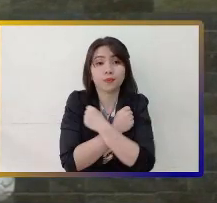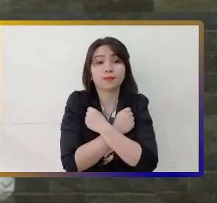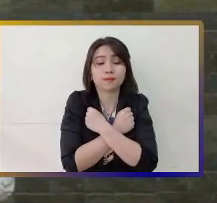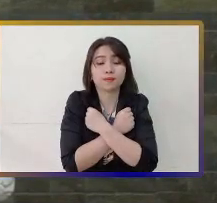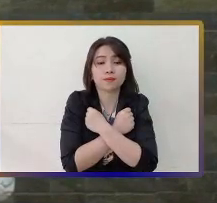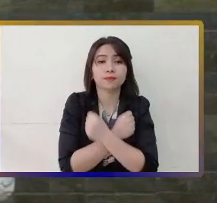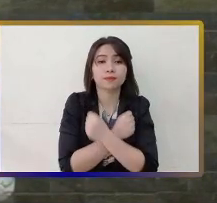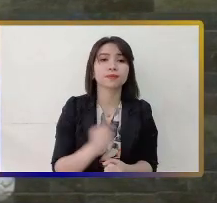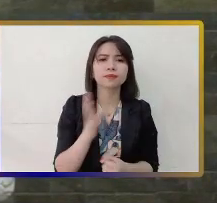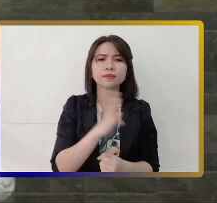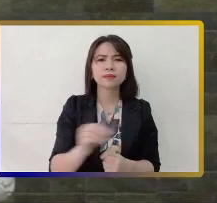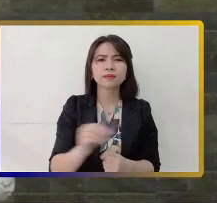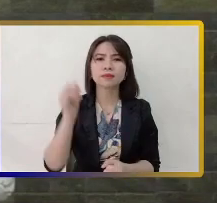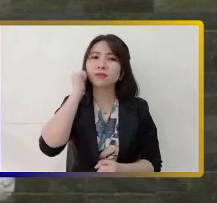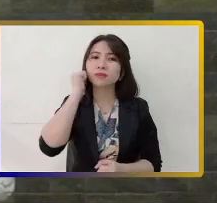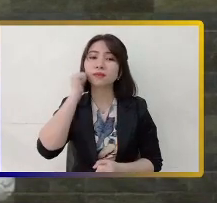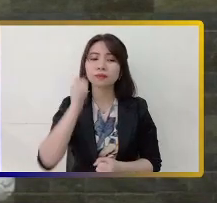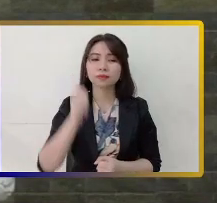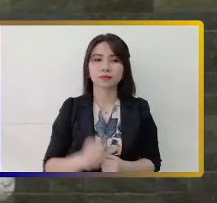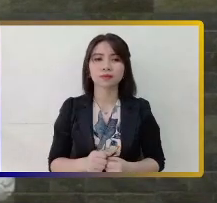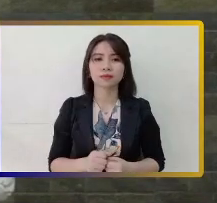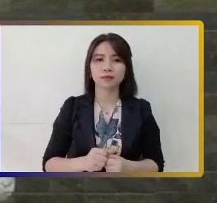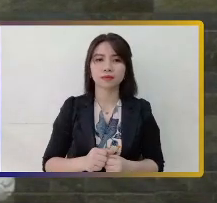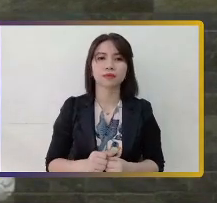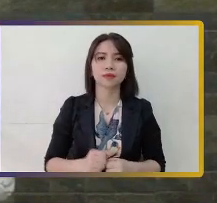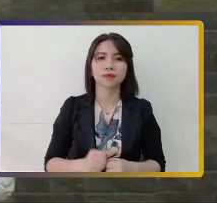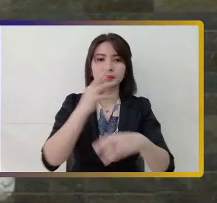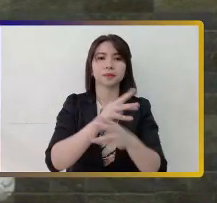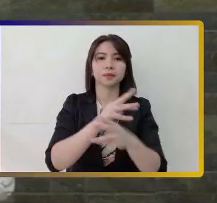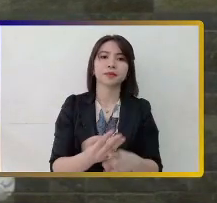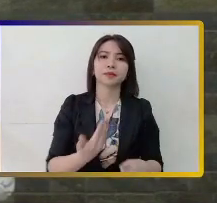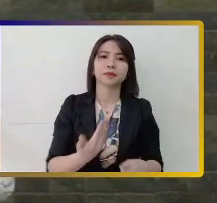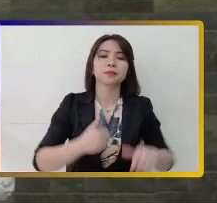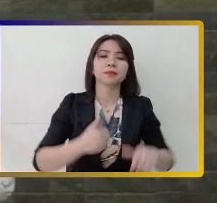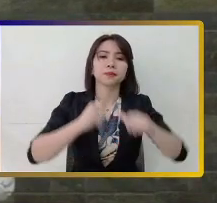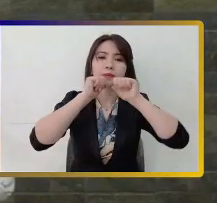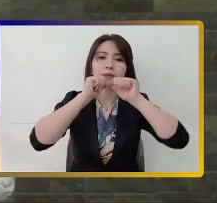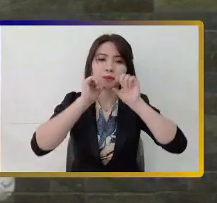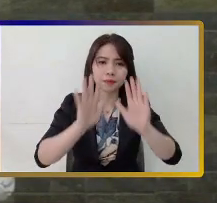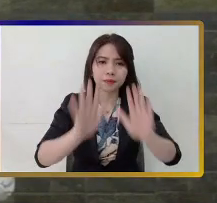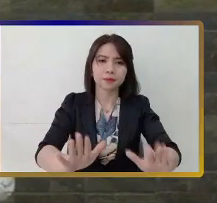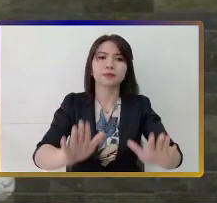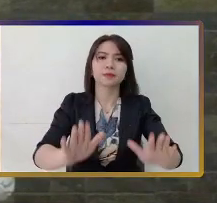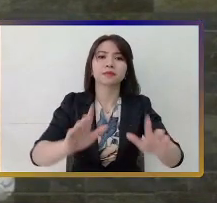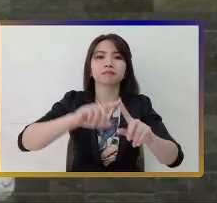And always, make me a blessing to others.